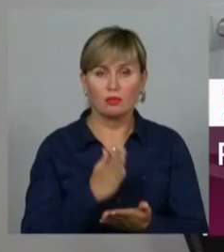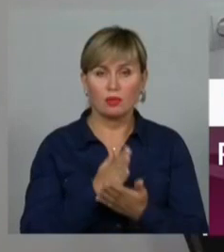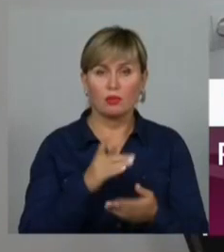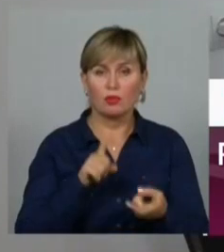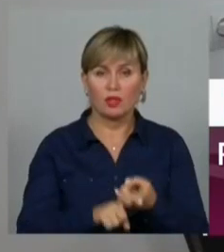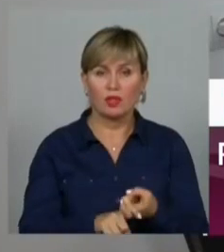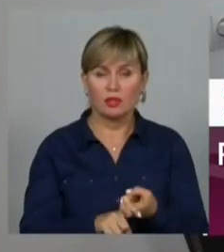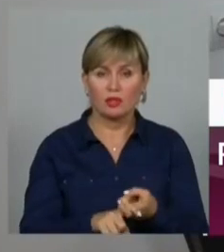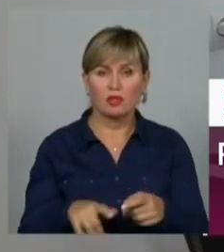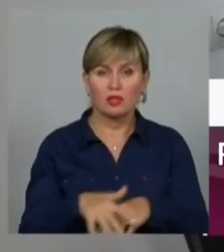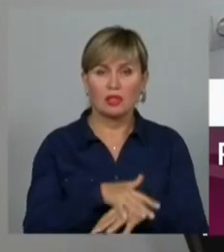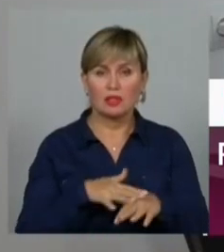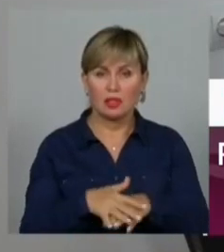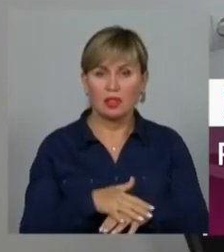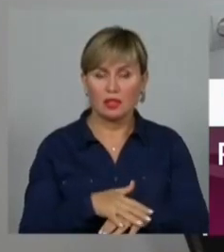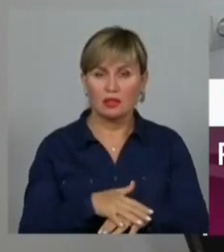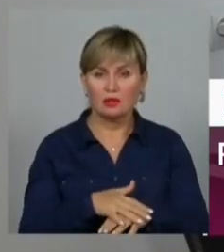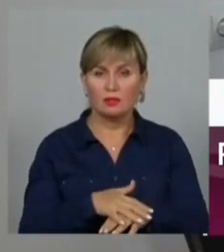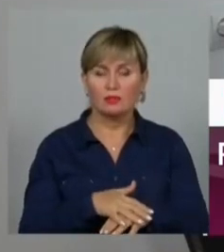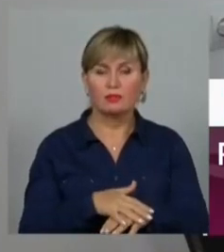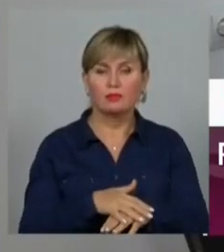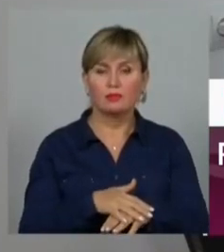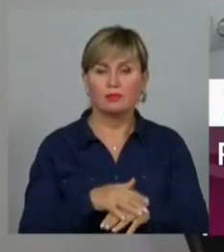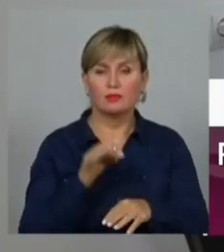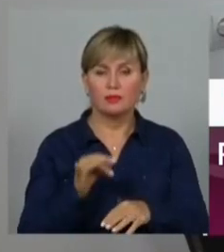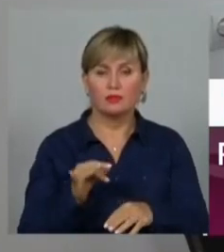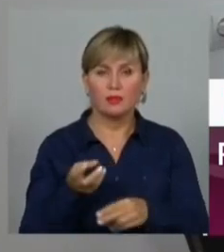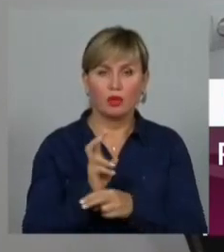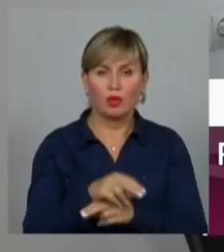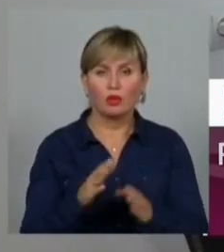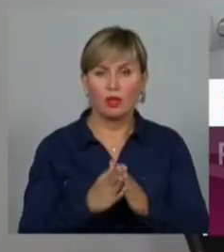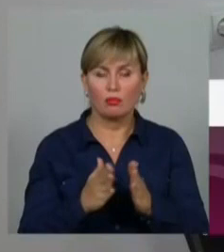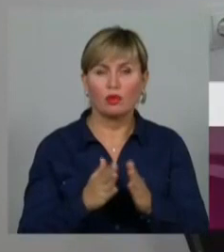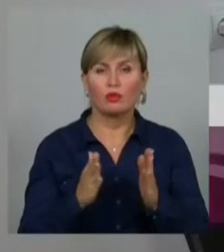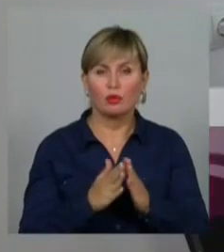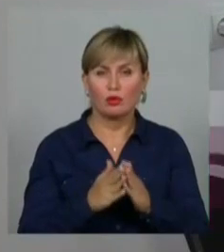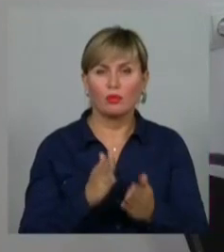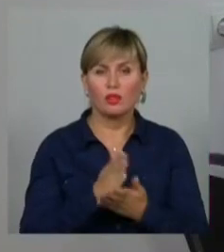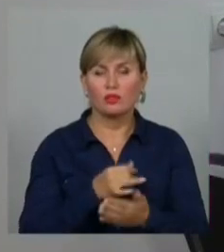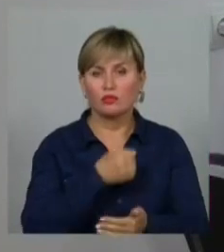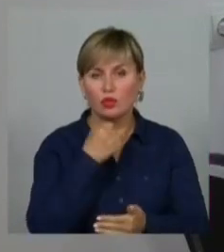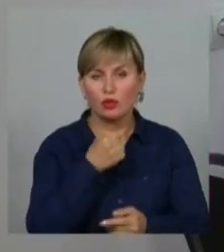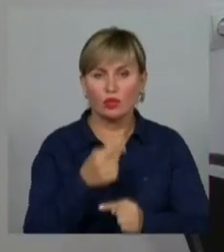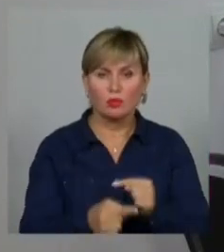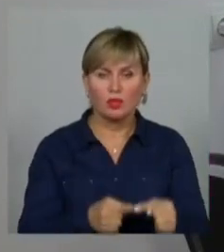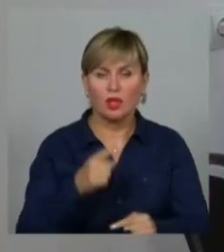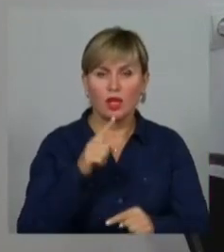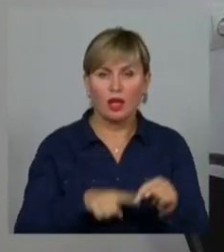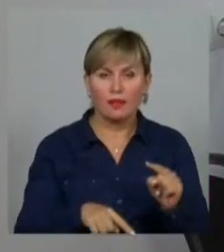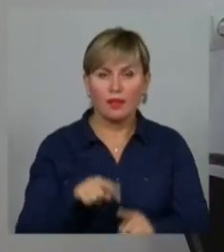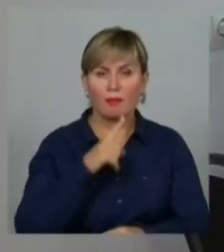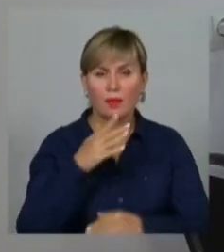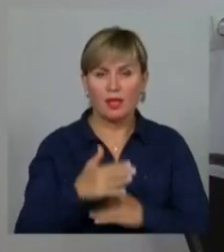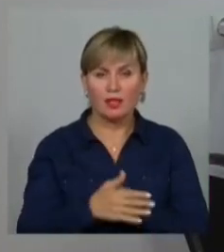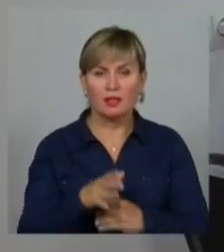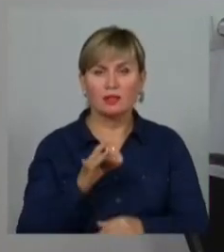контакте с населением. Мы приходим домой. Дома есть и взрослое поколение, родные и близкие.